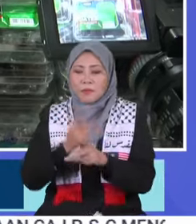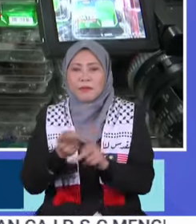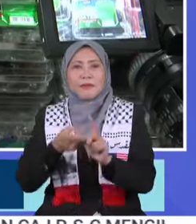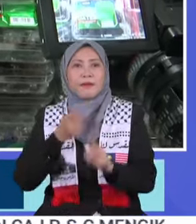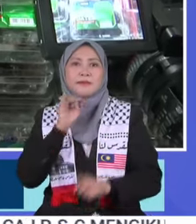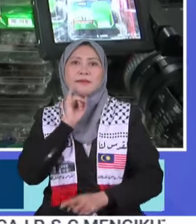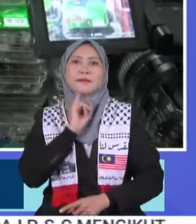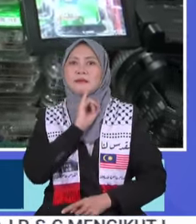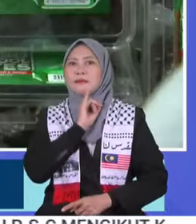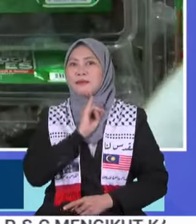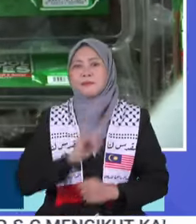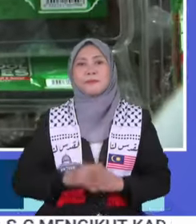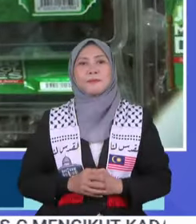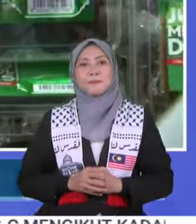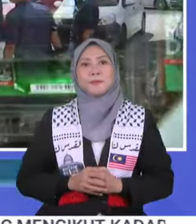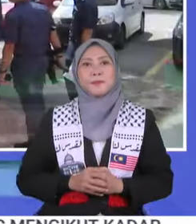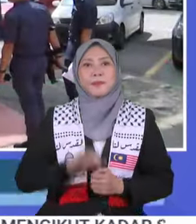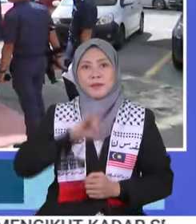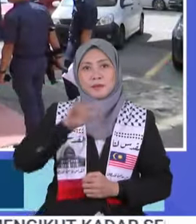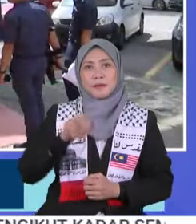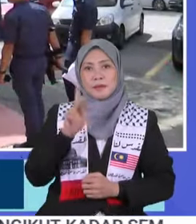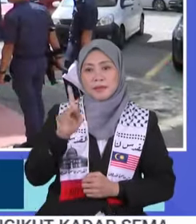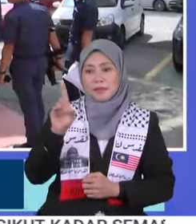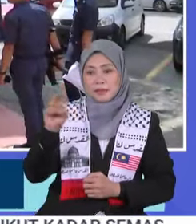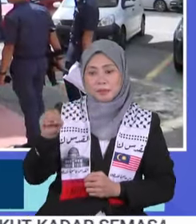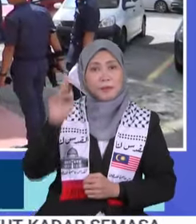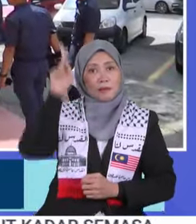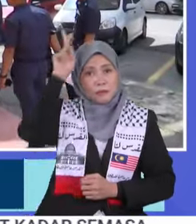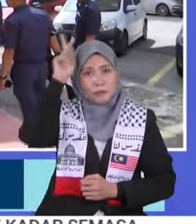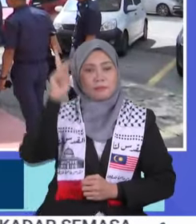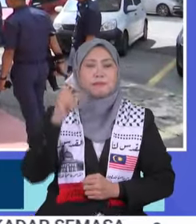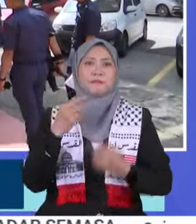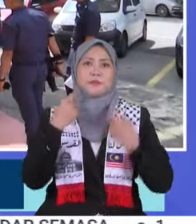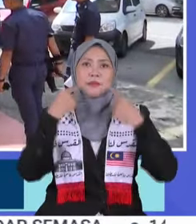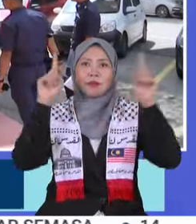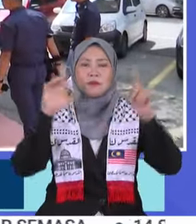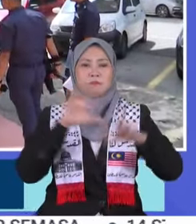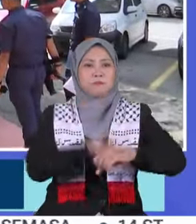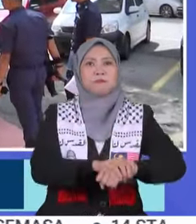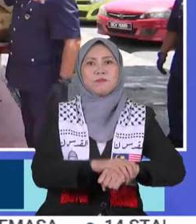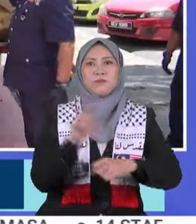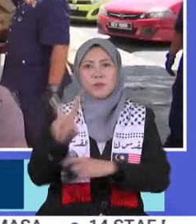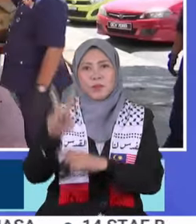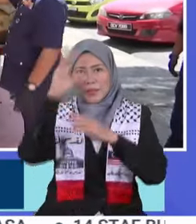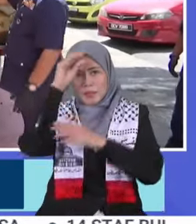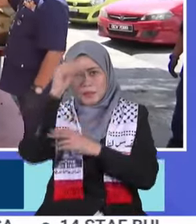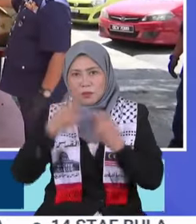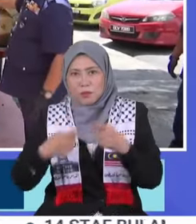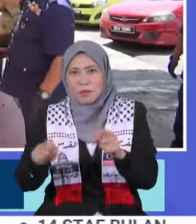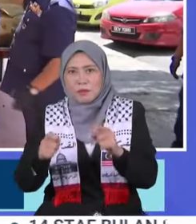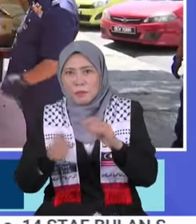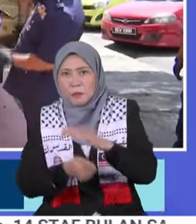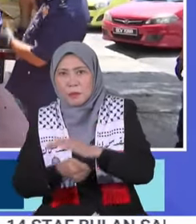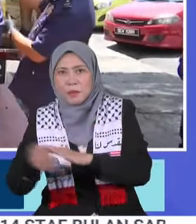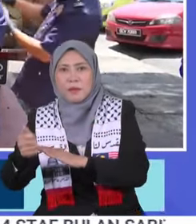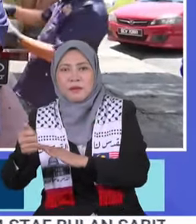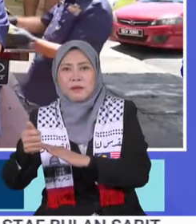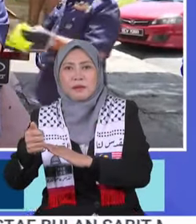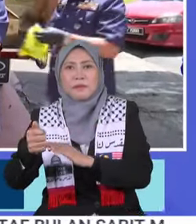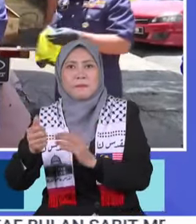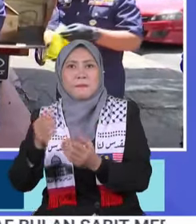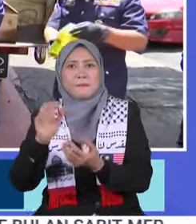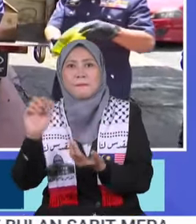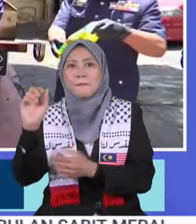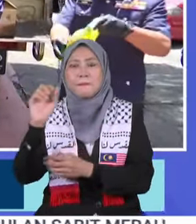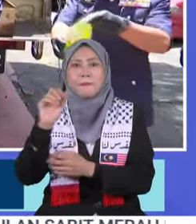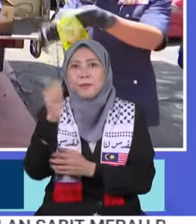Israel. JKDM Kelantan pula menahan dua lelaki disyaki cuba menyeludup keluar 10,175 kilogram